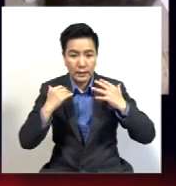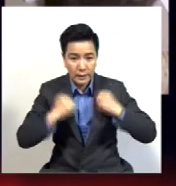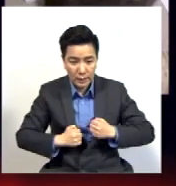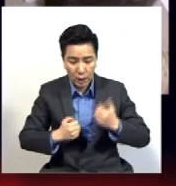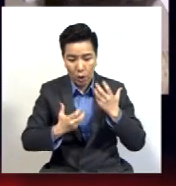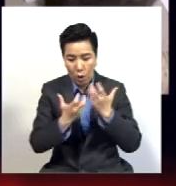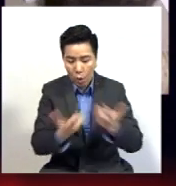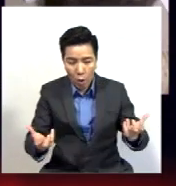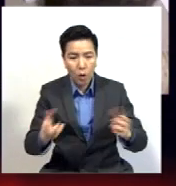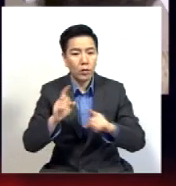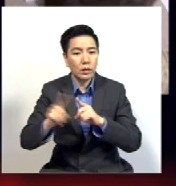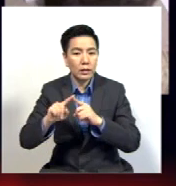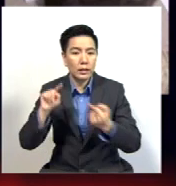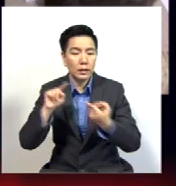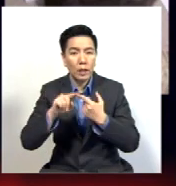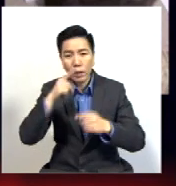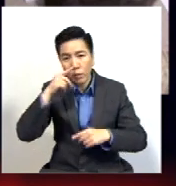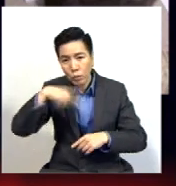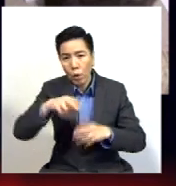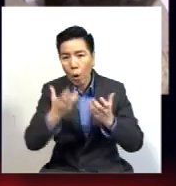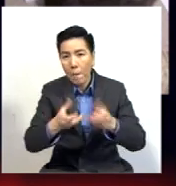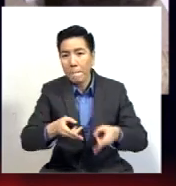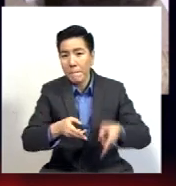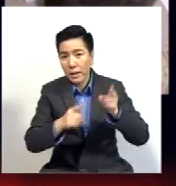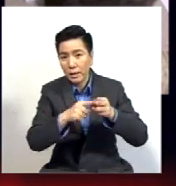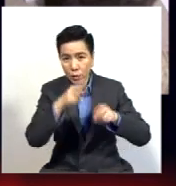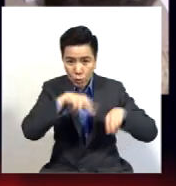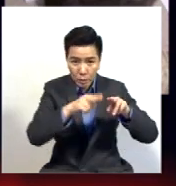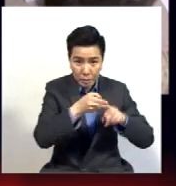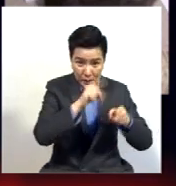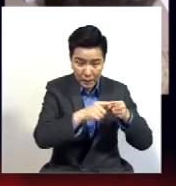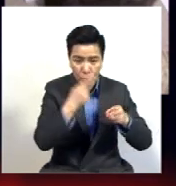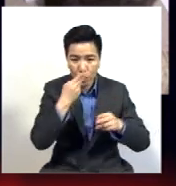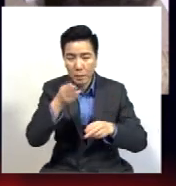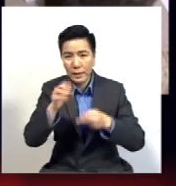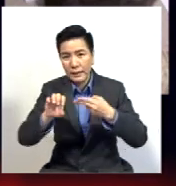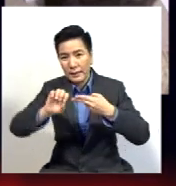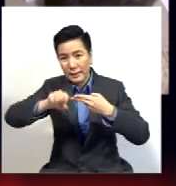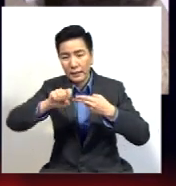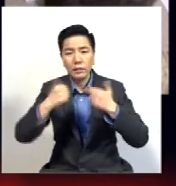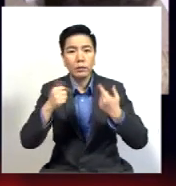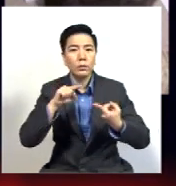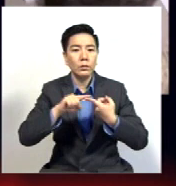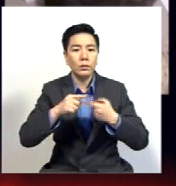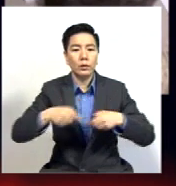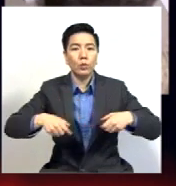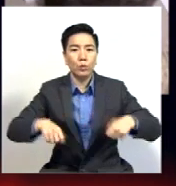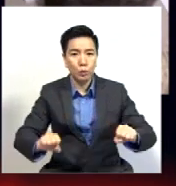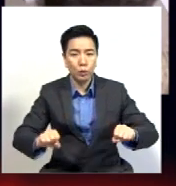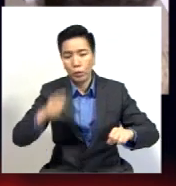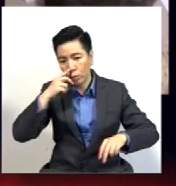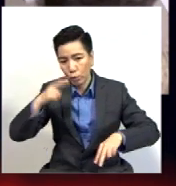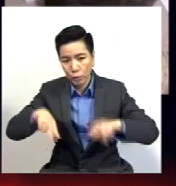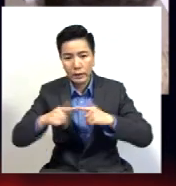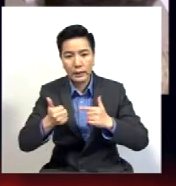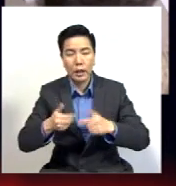คนร้ายที่ใส่ในวันเกิดเหตุชุดตรวจสอบอาวุธปืนชุดที่ไปตรวจสอบปลอกเก็บเสียงชุดตรวจสอบรถจักรยานยนต์